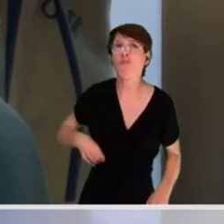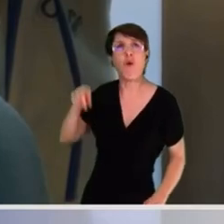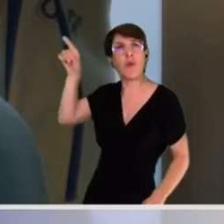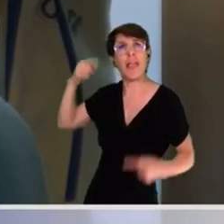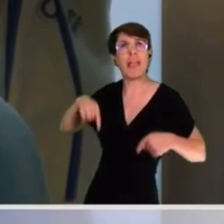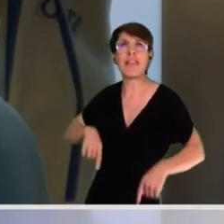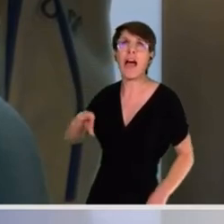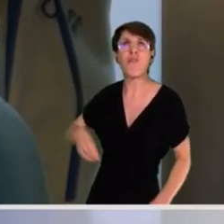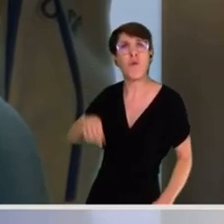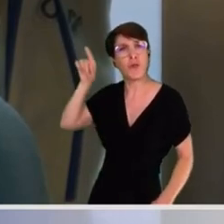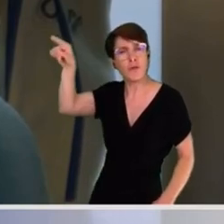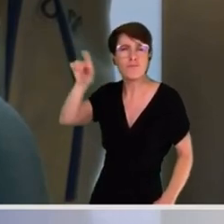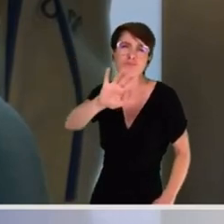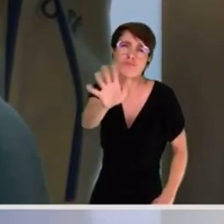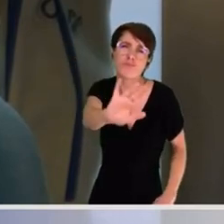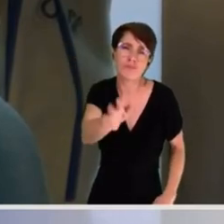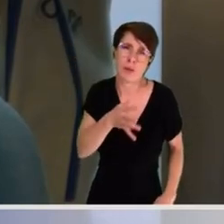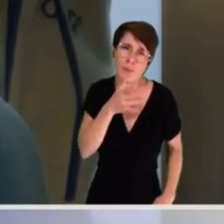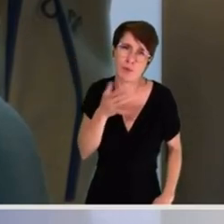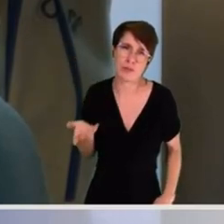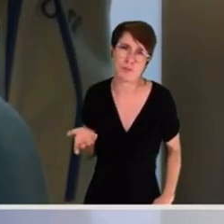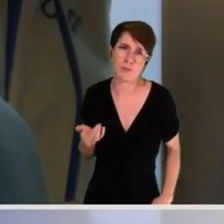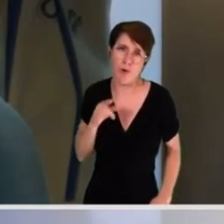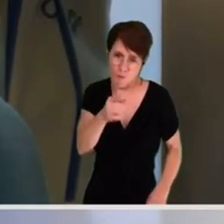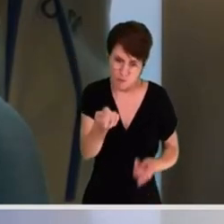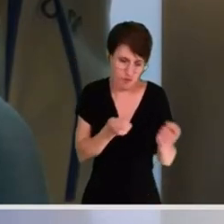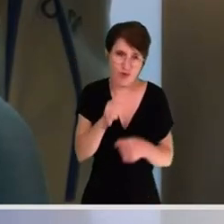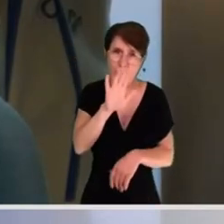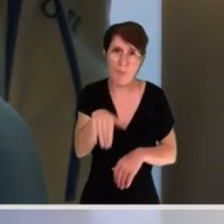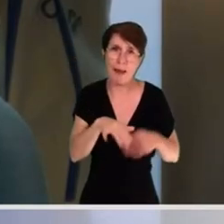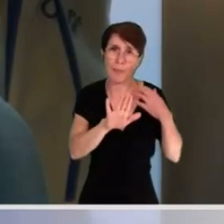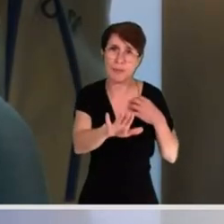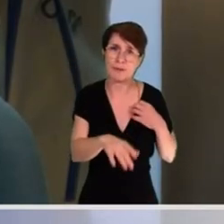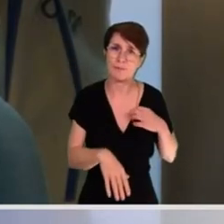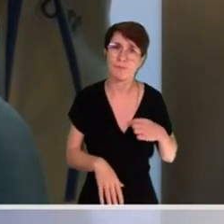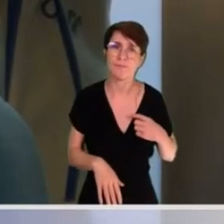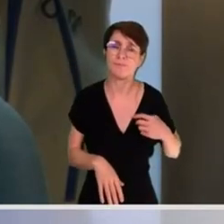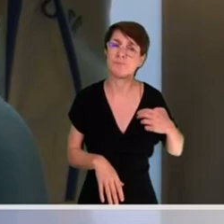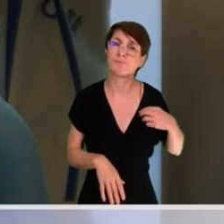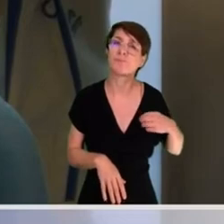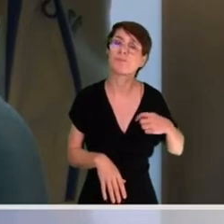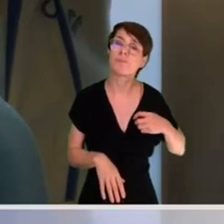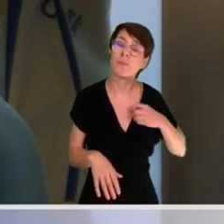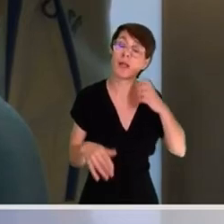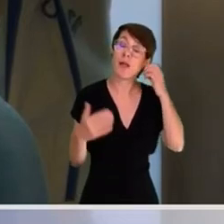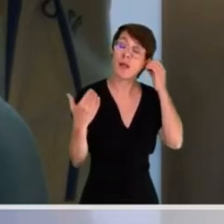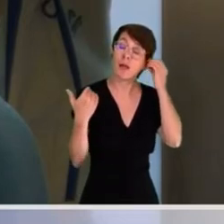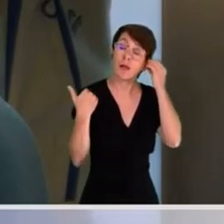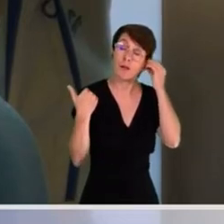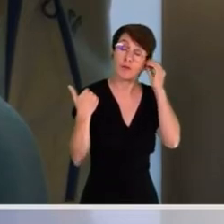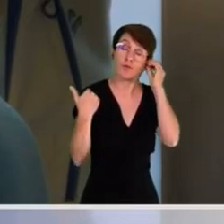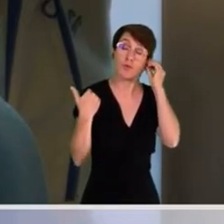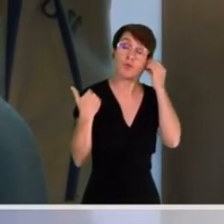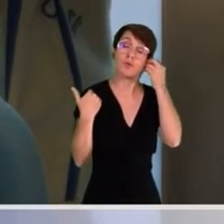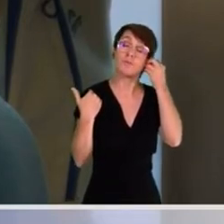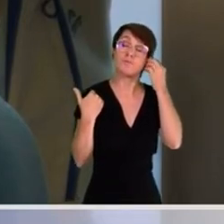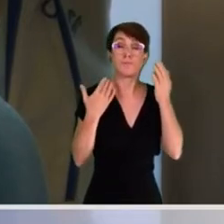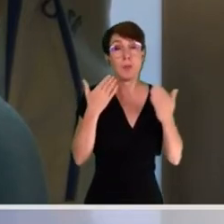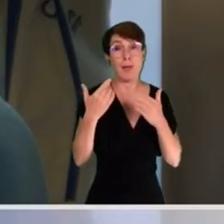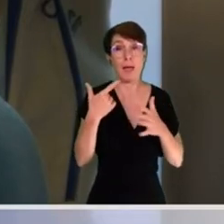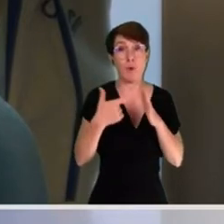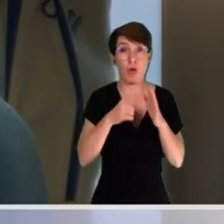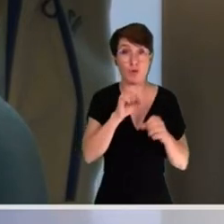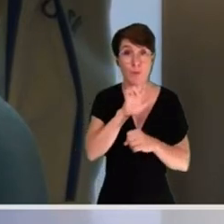l'État d'être responsable de votre mauvaise gestion. Alors, par rapport à 2023, donc les ratios s'aggravent. Vos